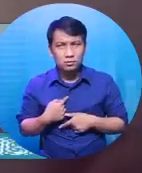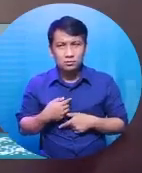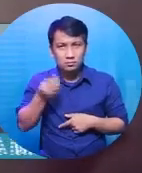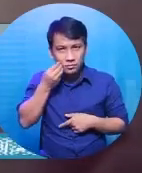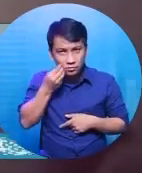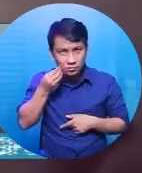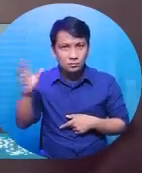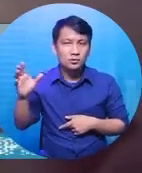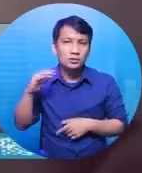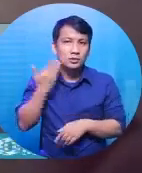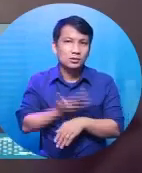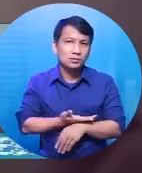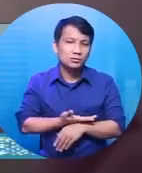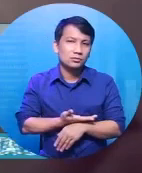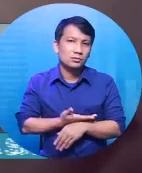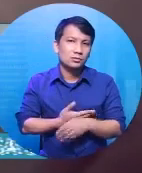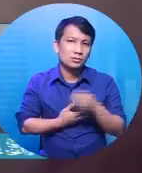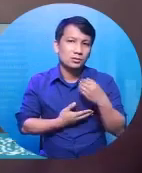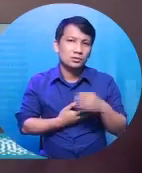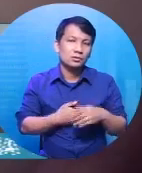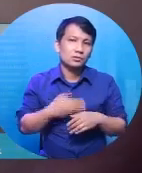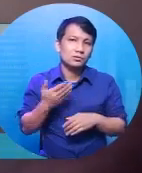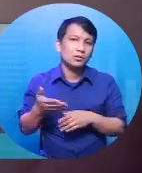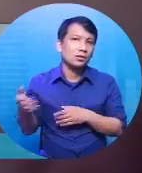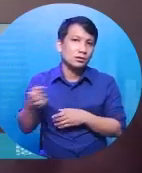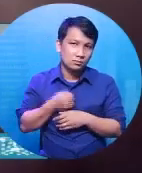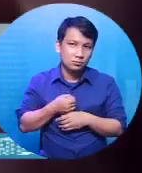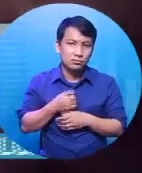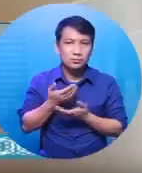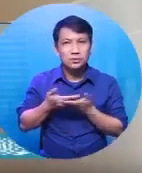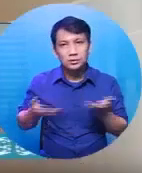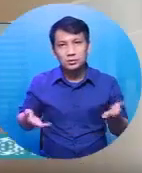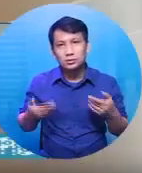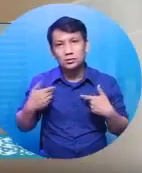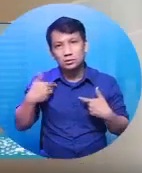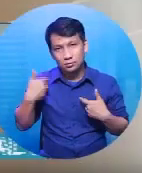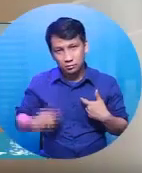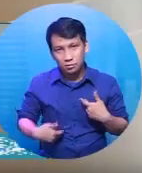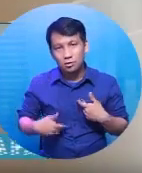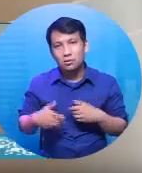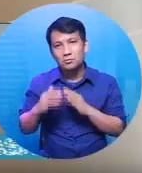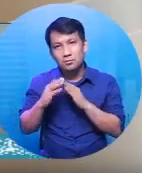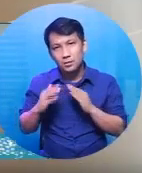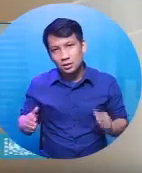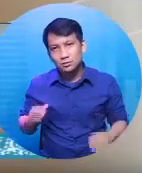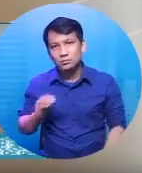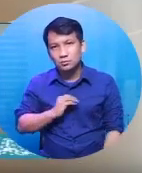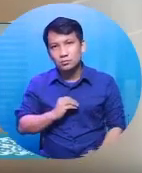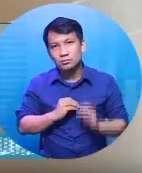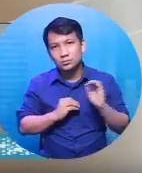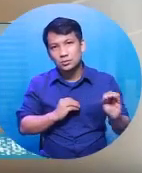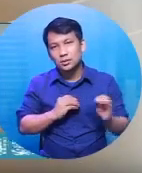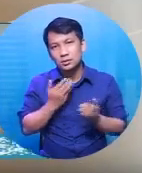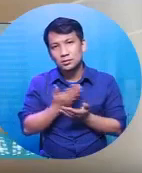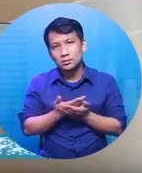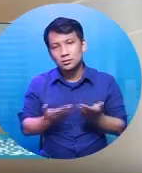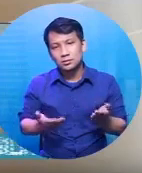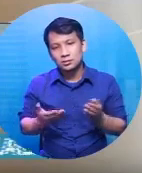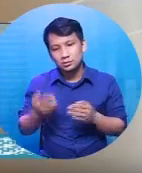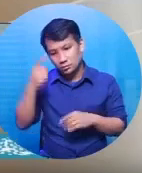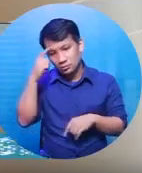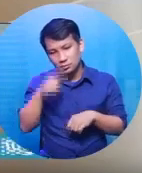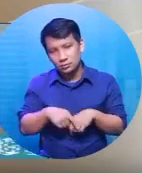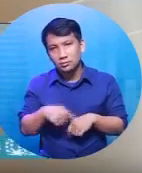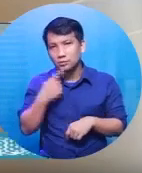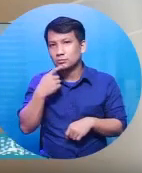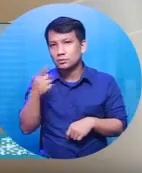anak ko, sa kanya kunin sa bahay ko ang gamit niya. Pero ito, bahay ito ng anak ko dahil siya ang nag-uupa dito. Okay. Yun po ang